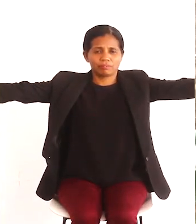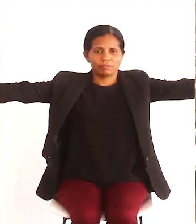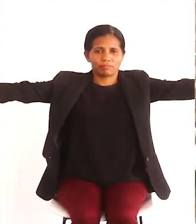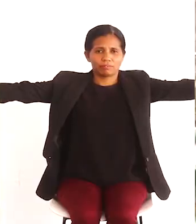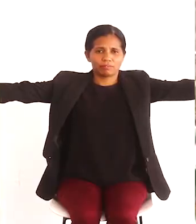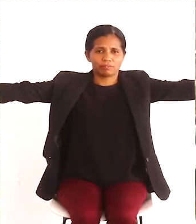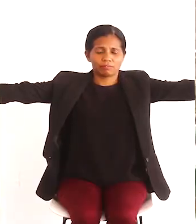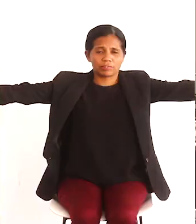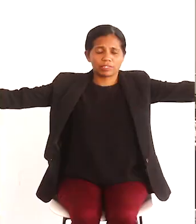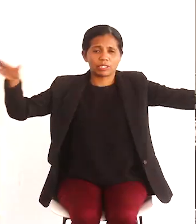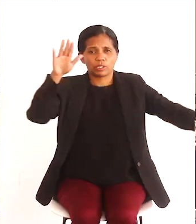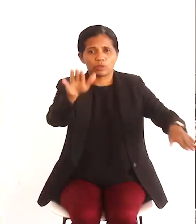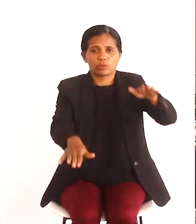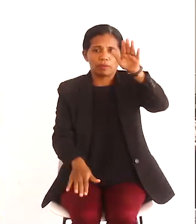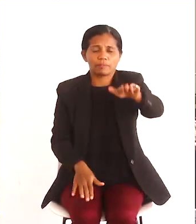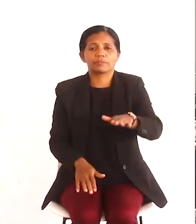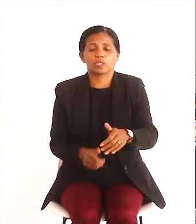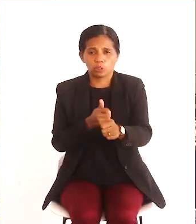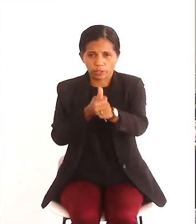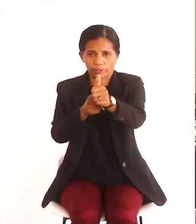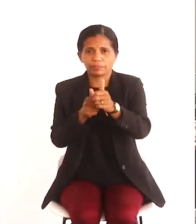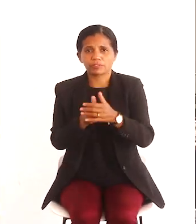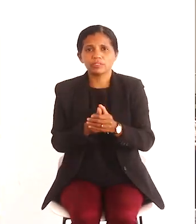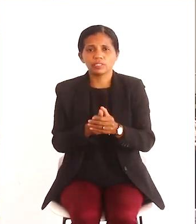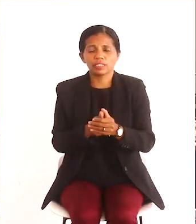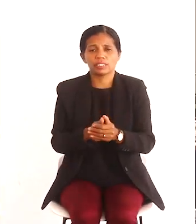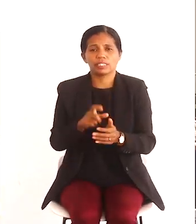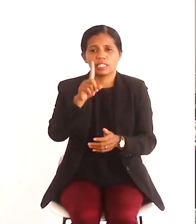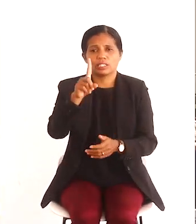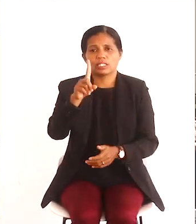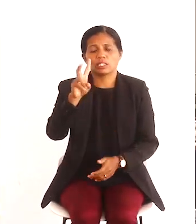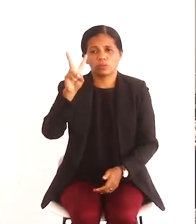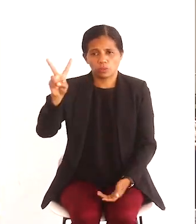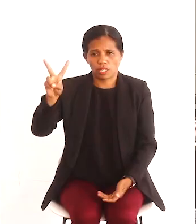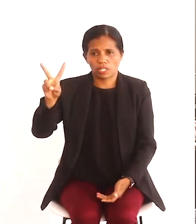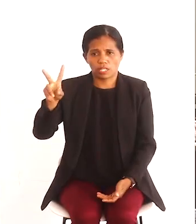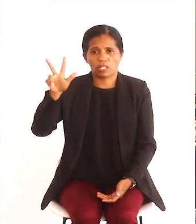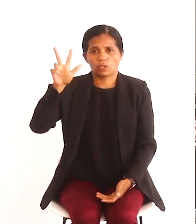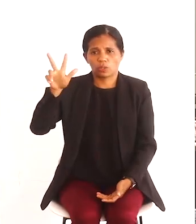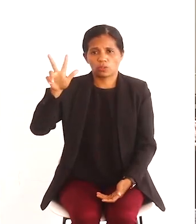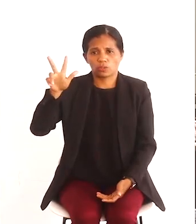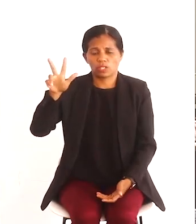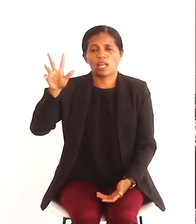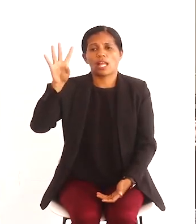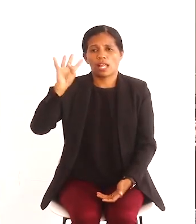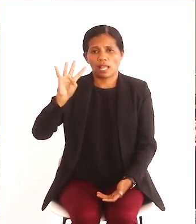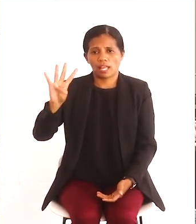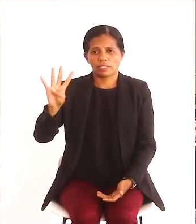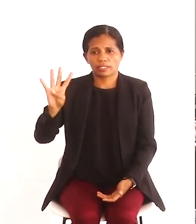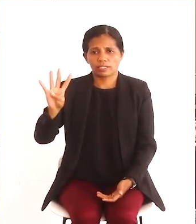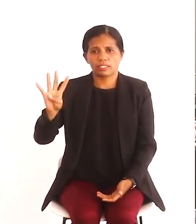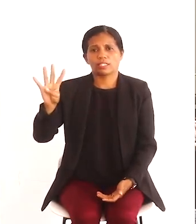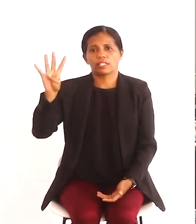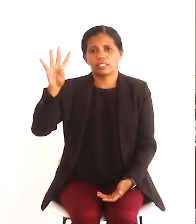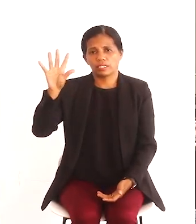los, nomor stroka ba liman karuk. Oke, komesa, ida, rua, tolu,